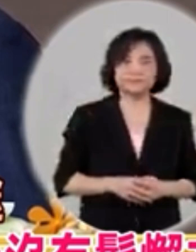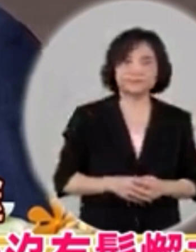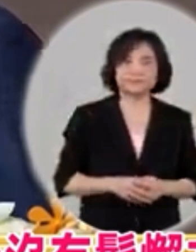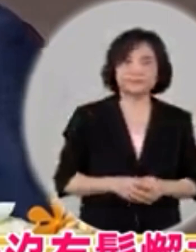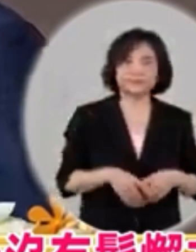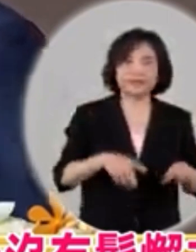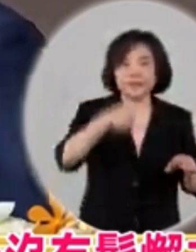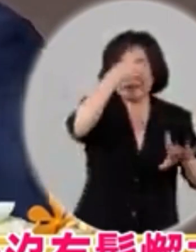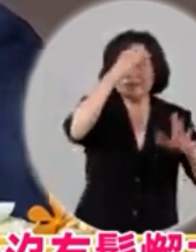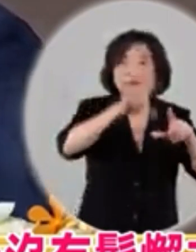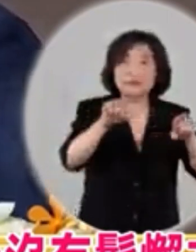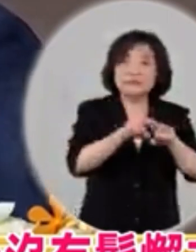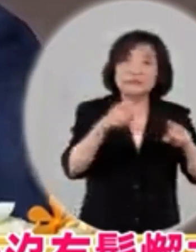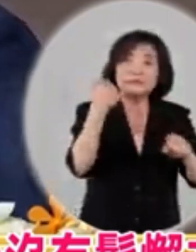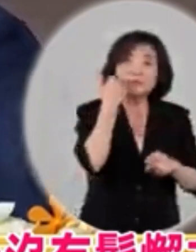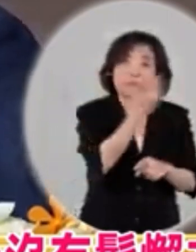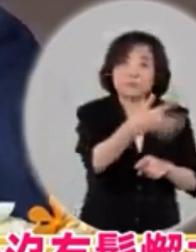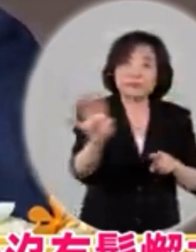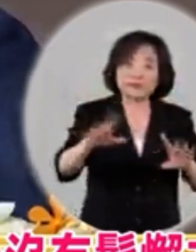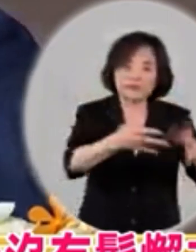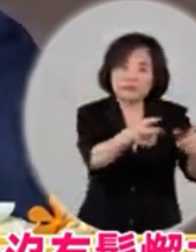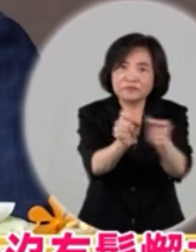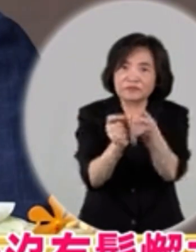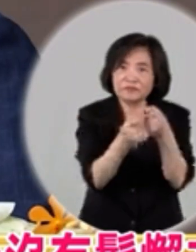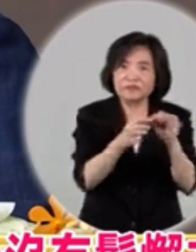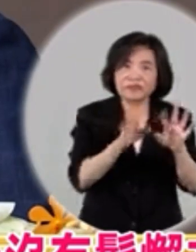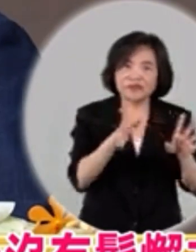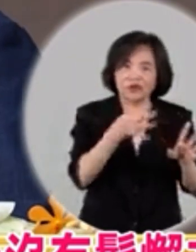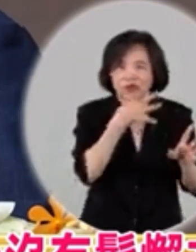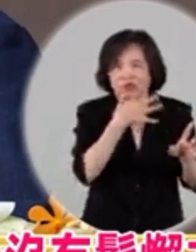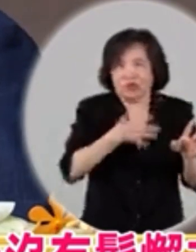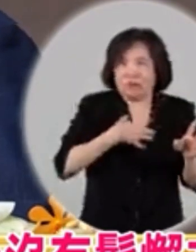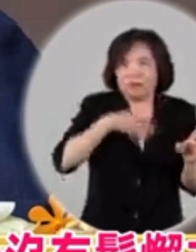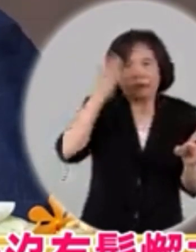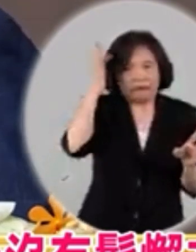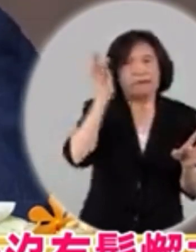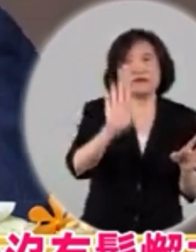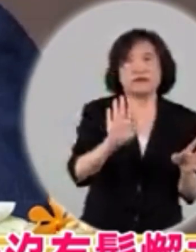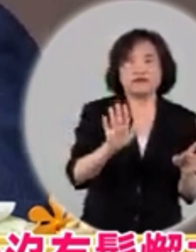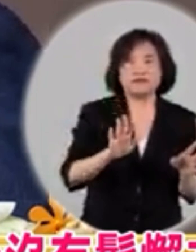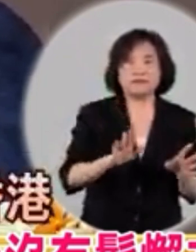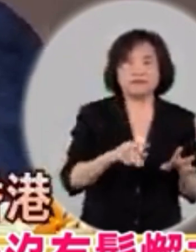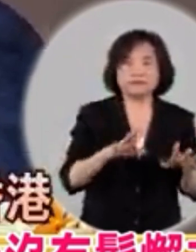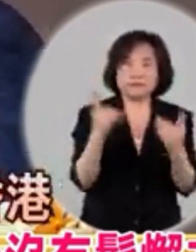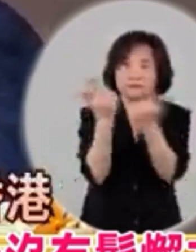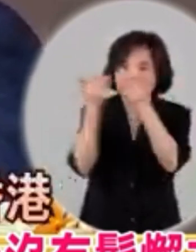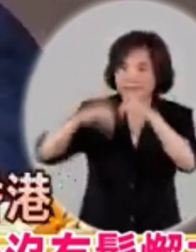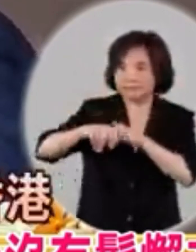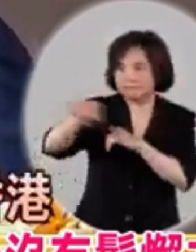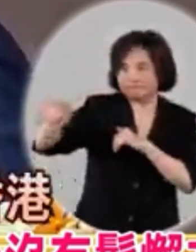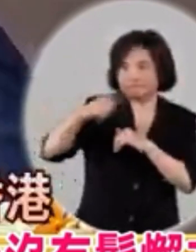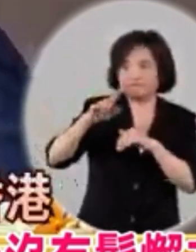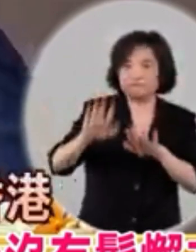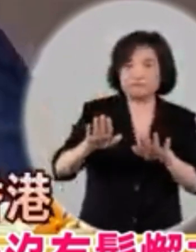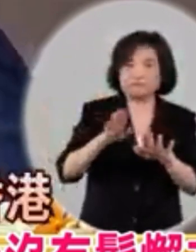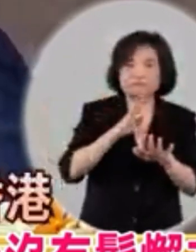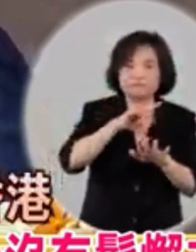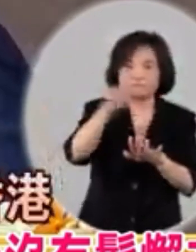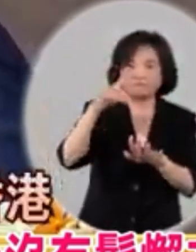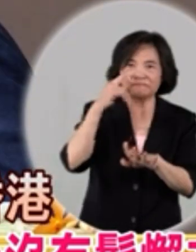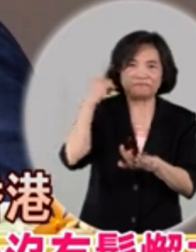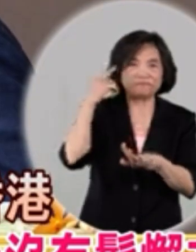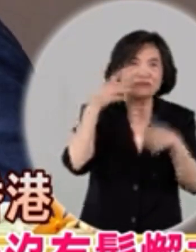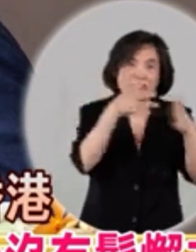印太区域的情势日趋紧张复杂，北京当局在全面控制香